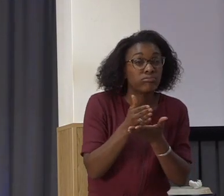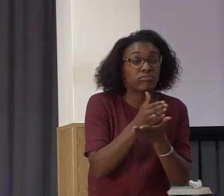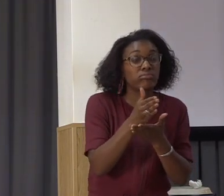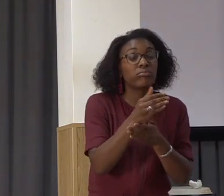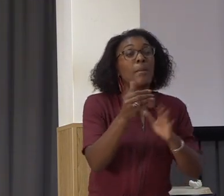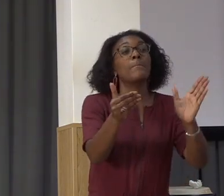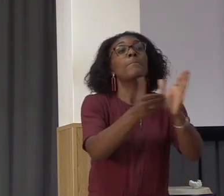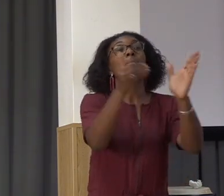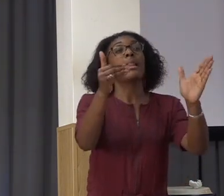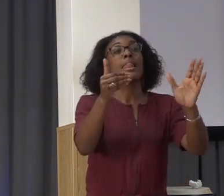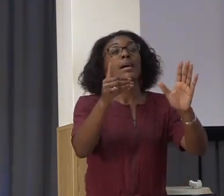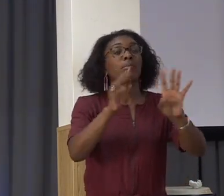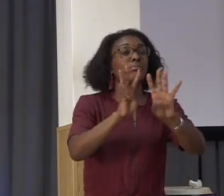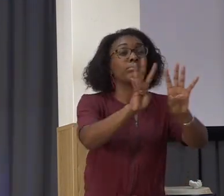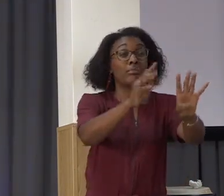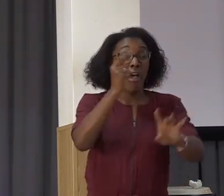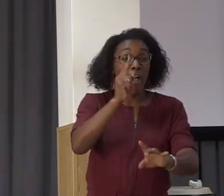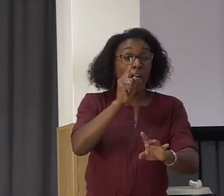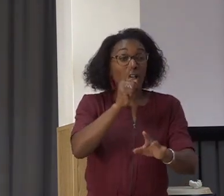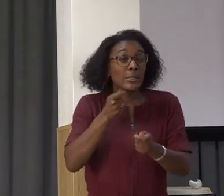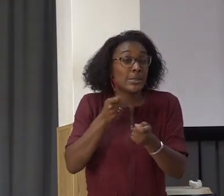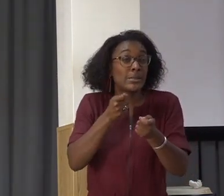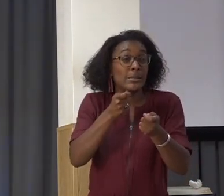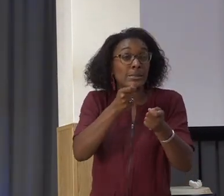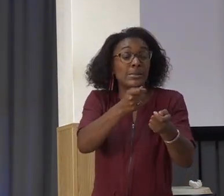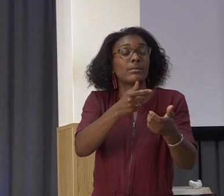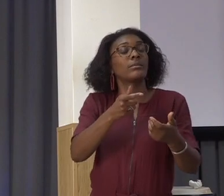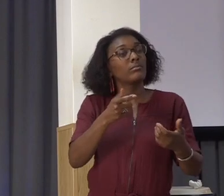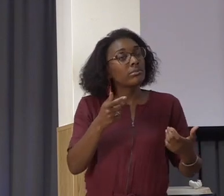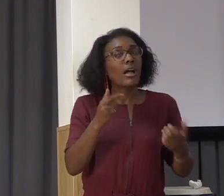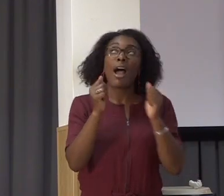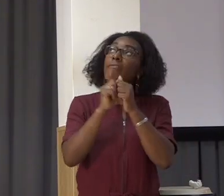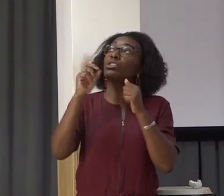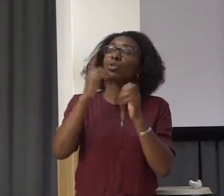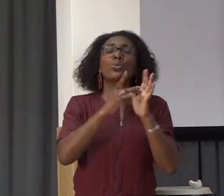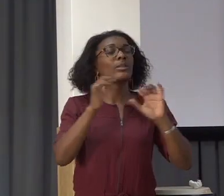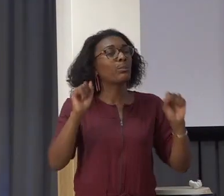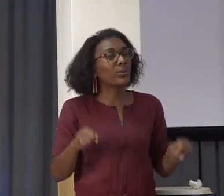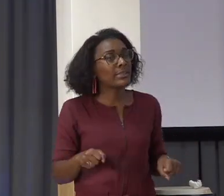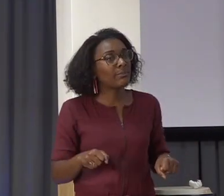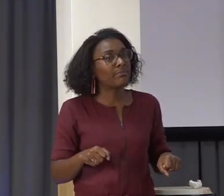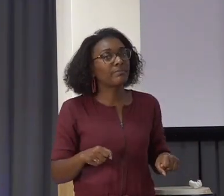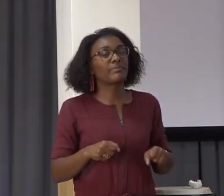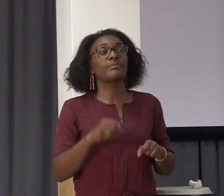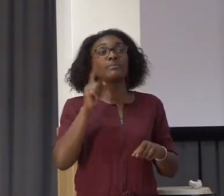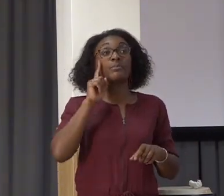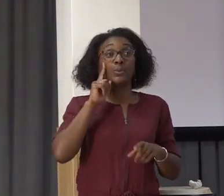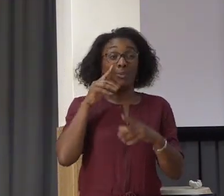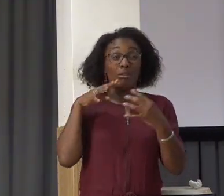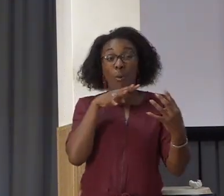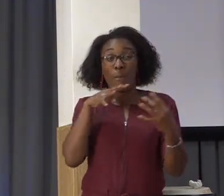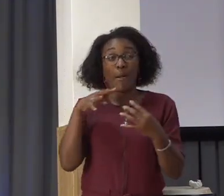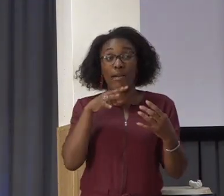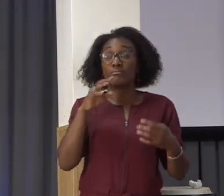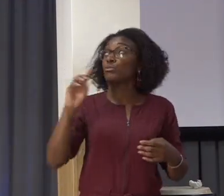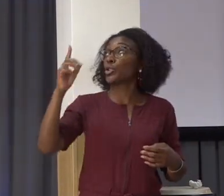combattait pour vous, comme vous l'a dit. » Avec Dieu, tout est possible, parce que la bataille lui appartient. Et